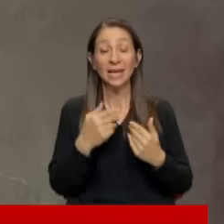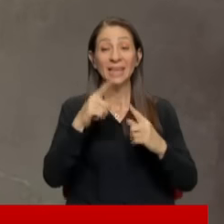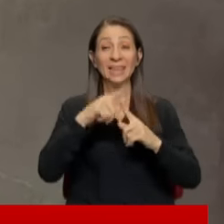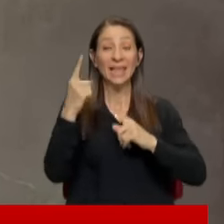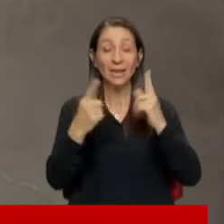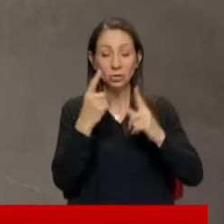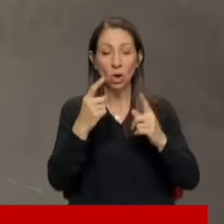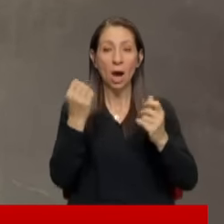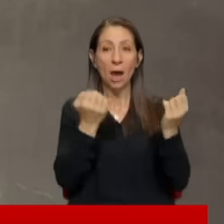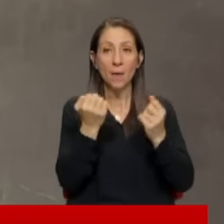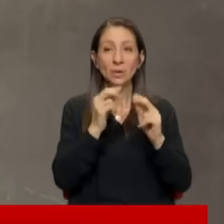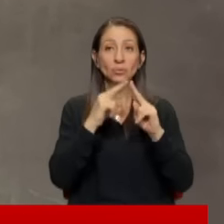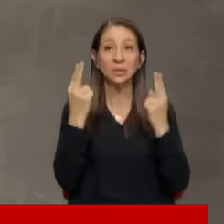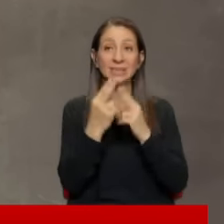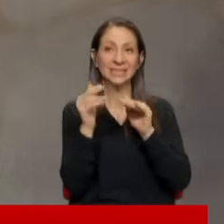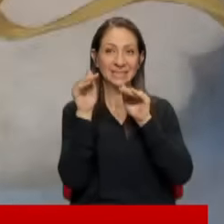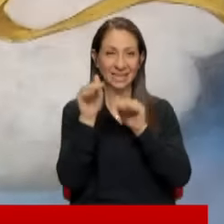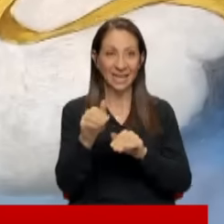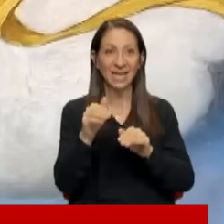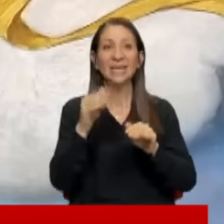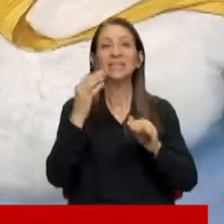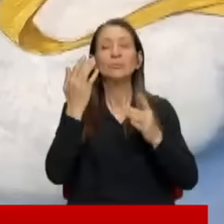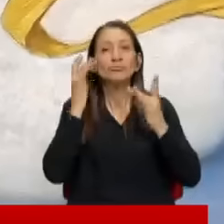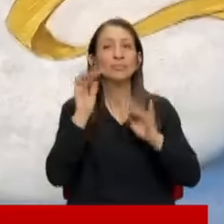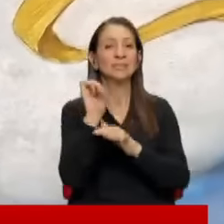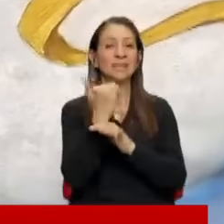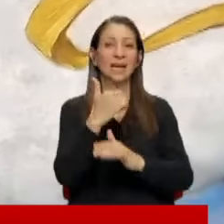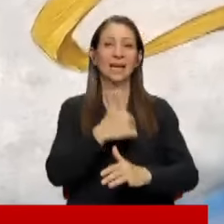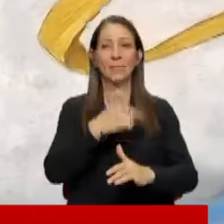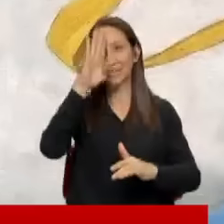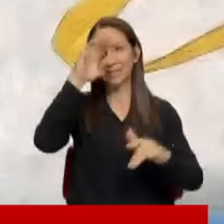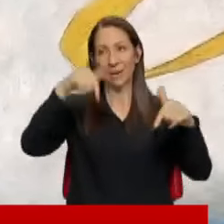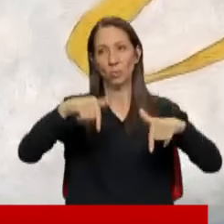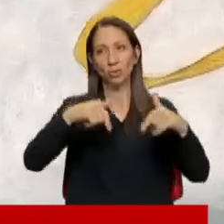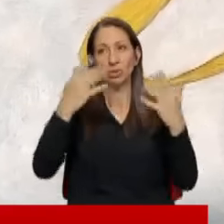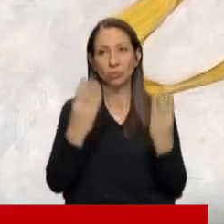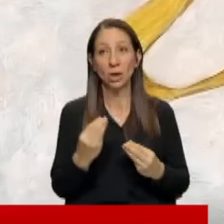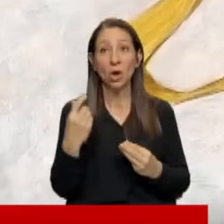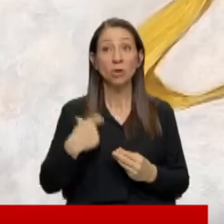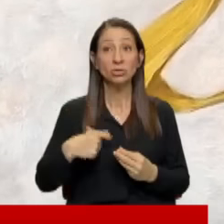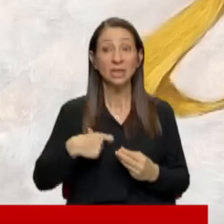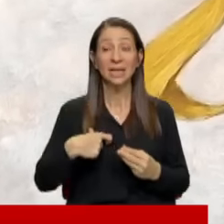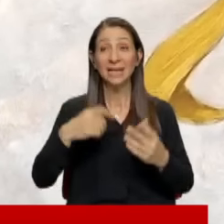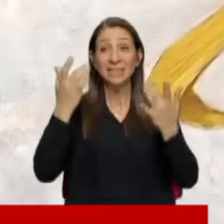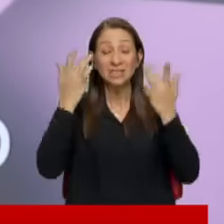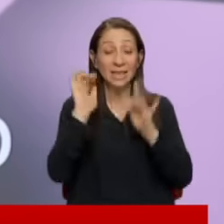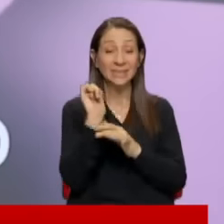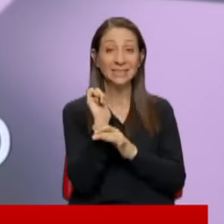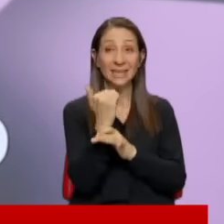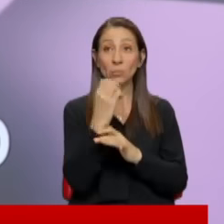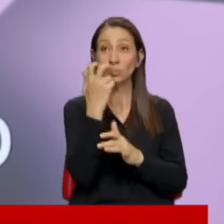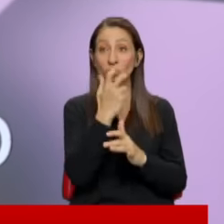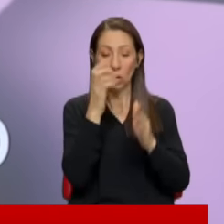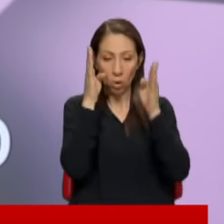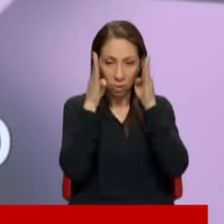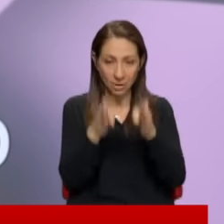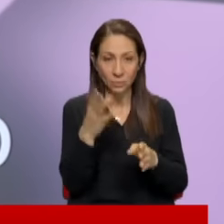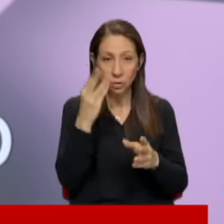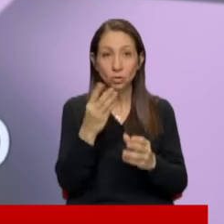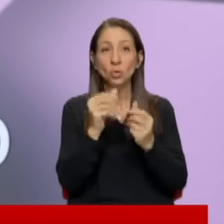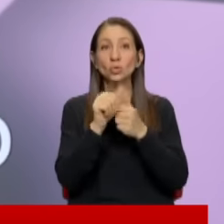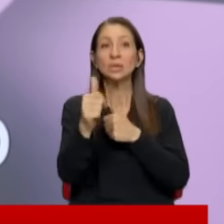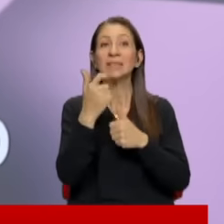Teknoloji ve otomotiv dünyasının da desteğiyle çağdaş sanatın kalbi yine İstanbul'da atacak. Özellikle çağdaş sanatı ve müziği odağımıza alarak